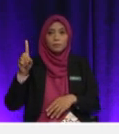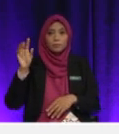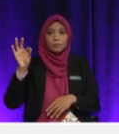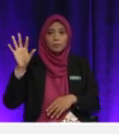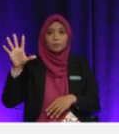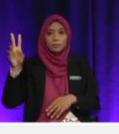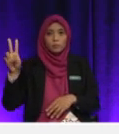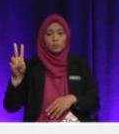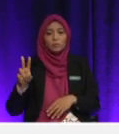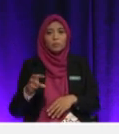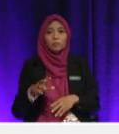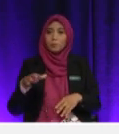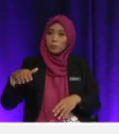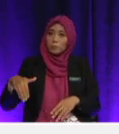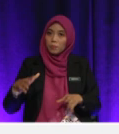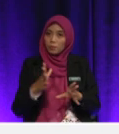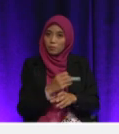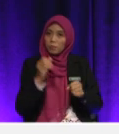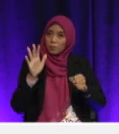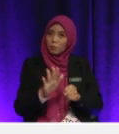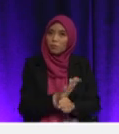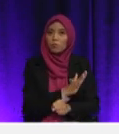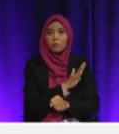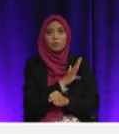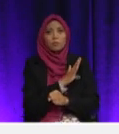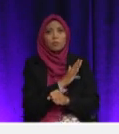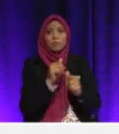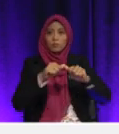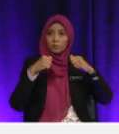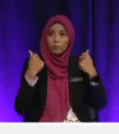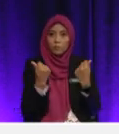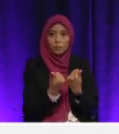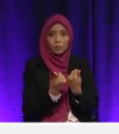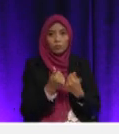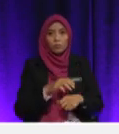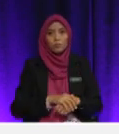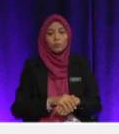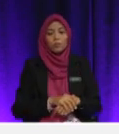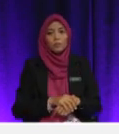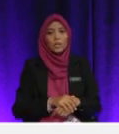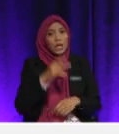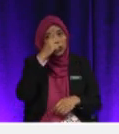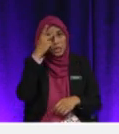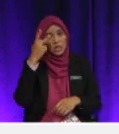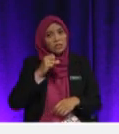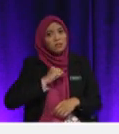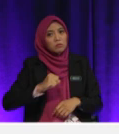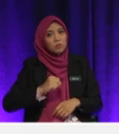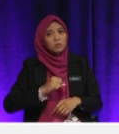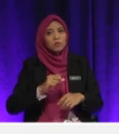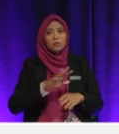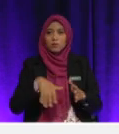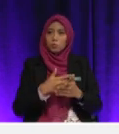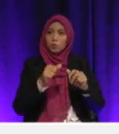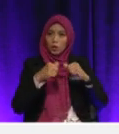dapat memenuhi aspirasi kaum di Tanah Melayu ya karena mendapat rintangan semua kaum Oke jadi